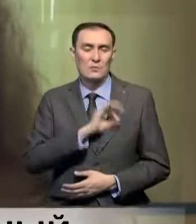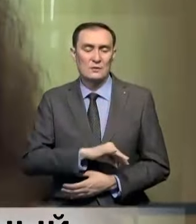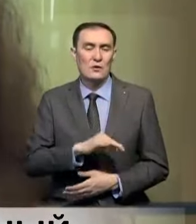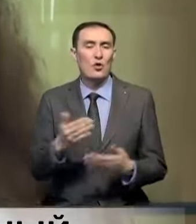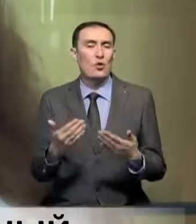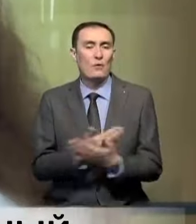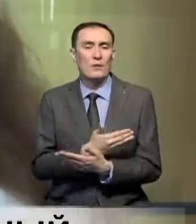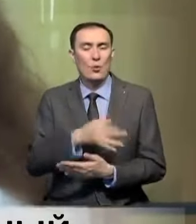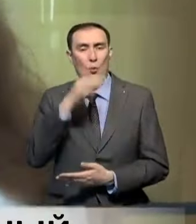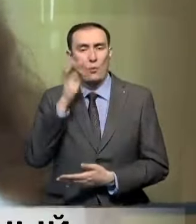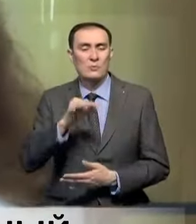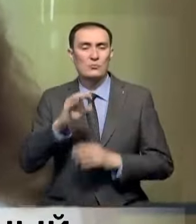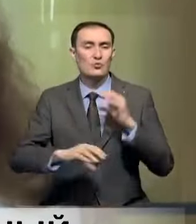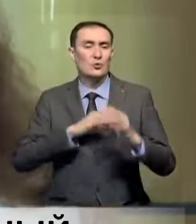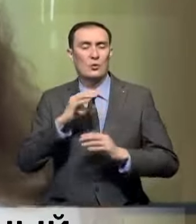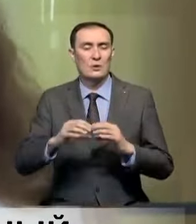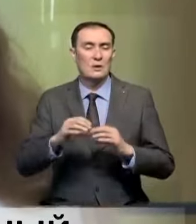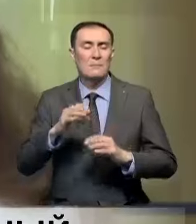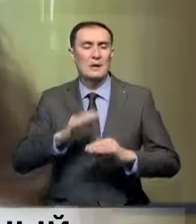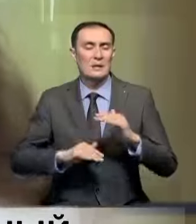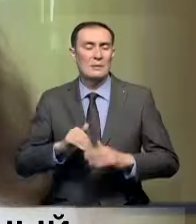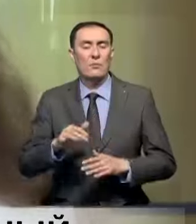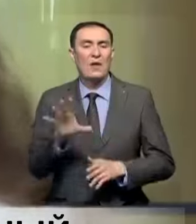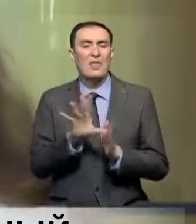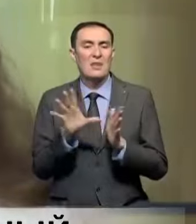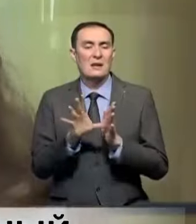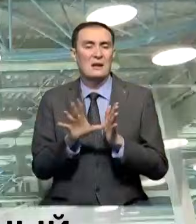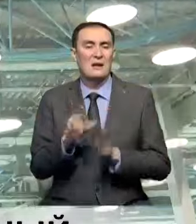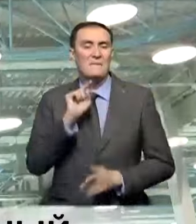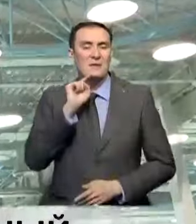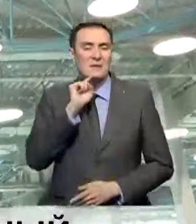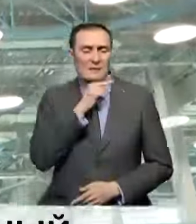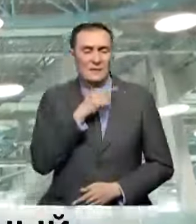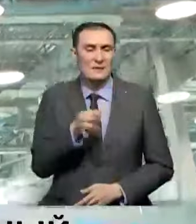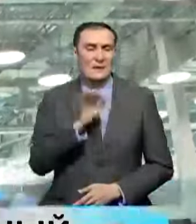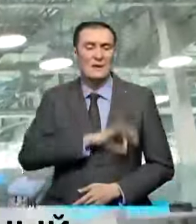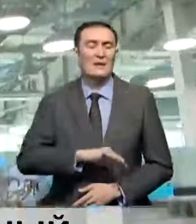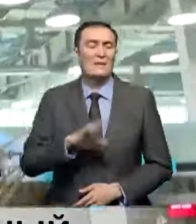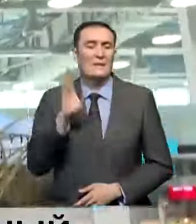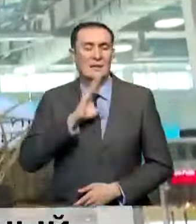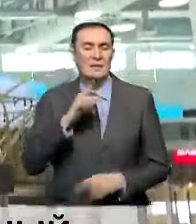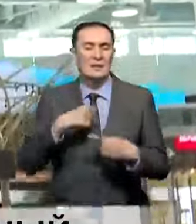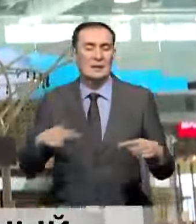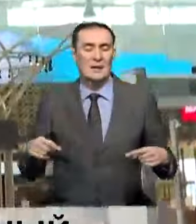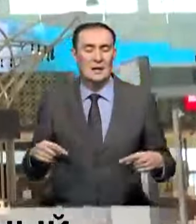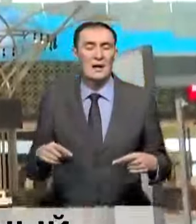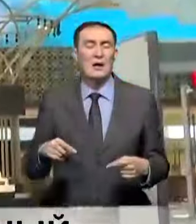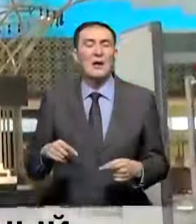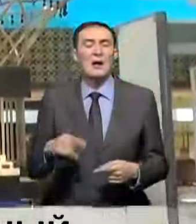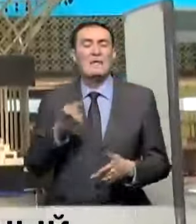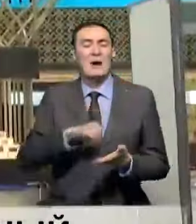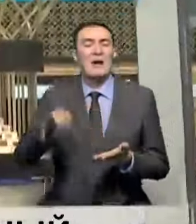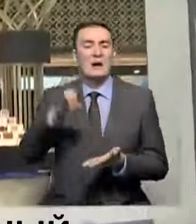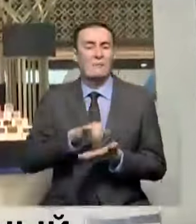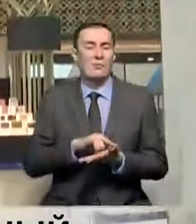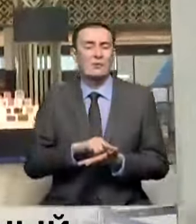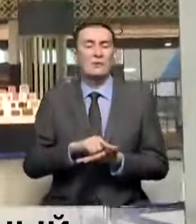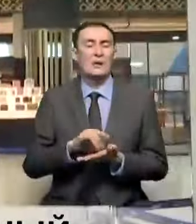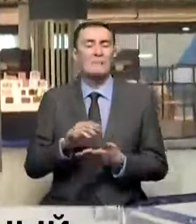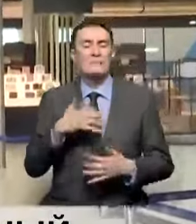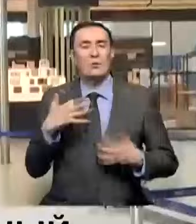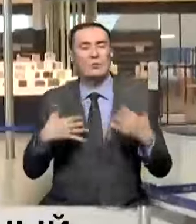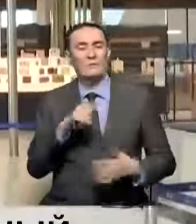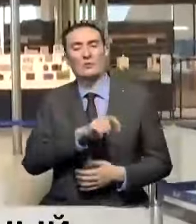наилучшей практики по энергоэффективности по эффективности воды кстати ответ аэропорта на главную фобию